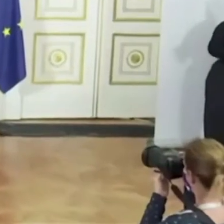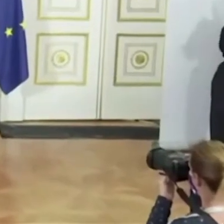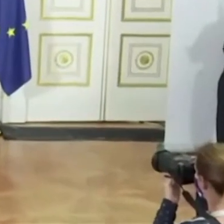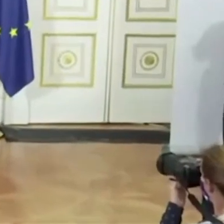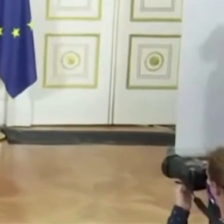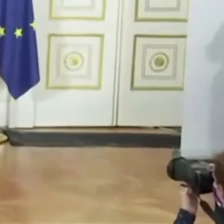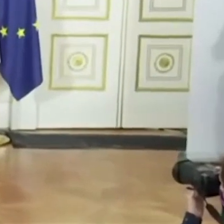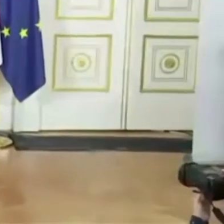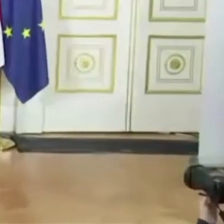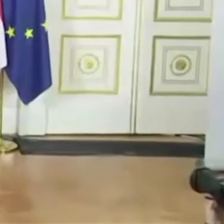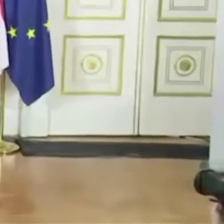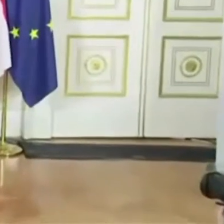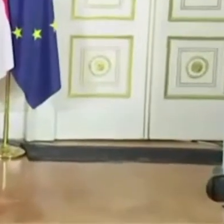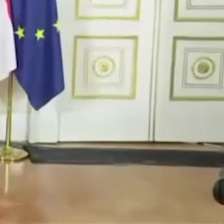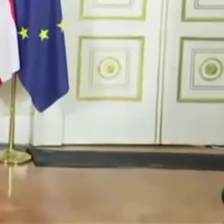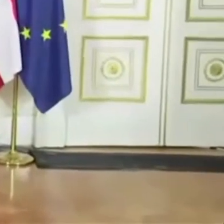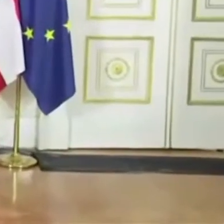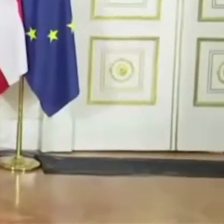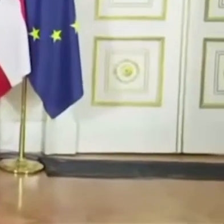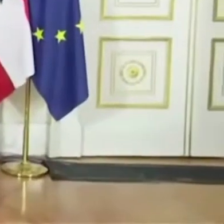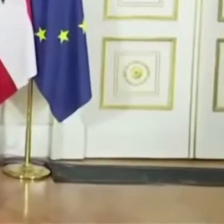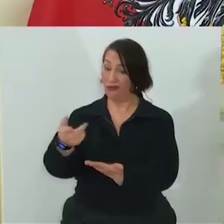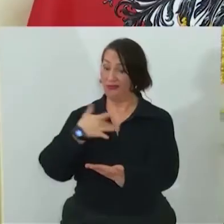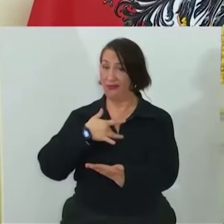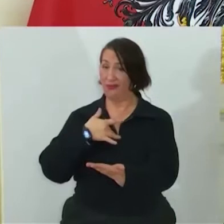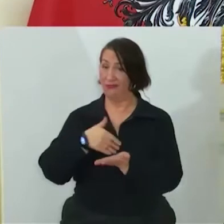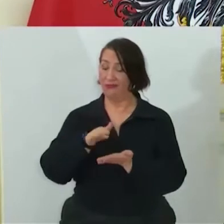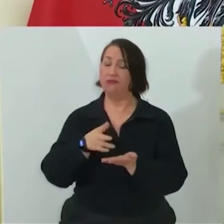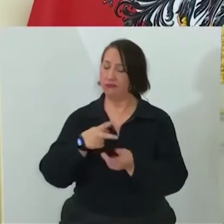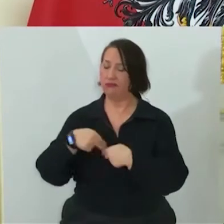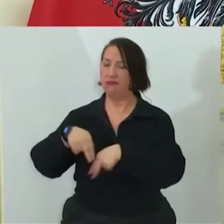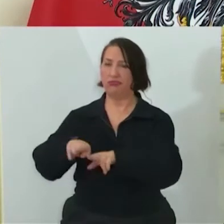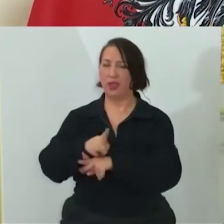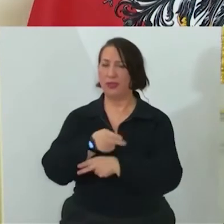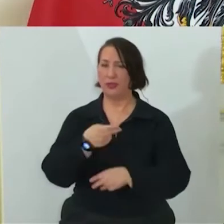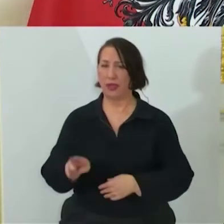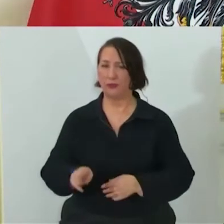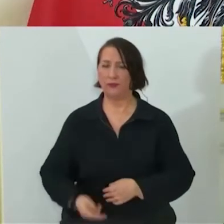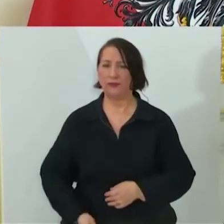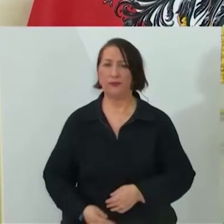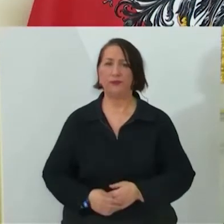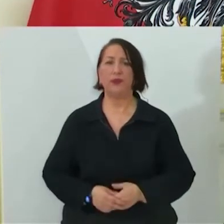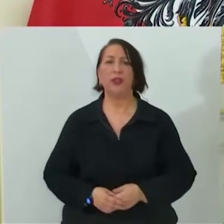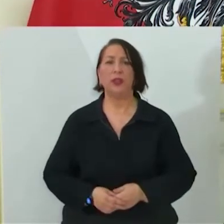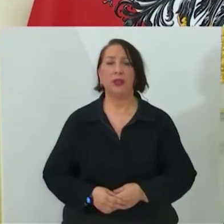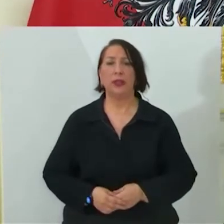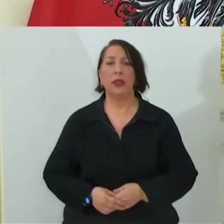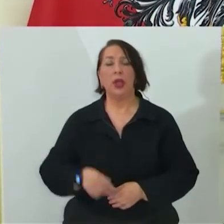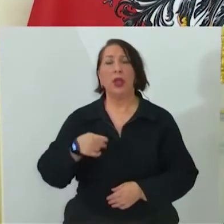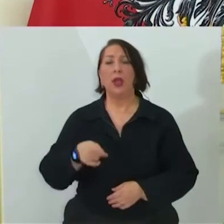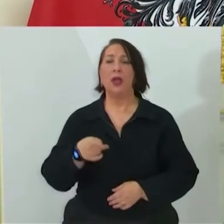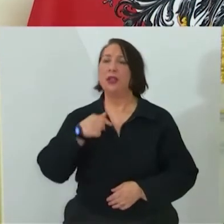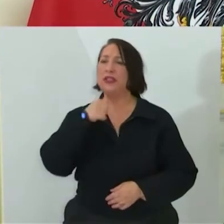Sebastian Kurz appelliert an die Bevölkerung, sich nicht spalten zu lassen. Es muss uns allen bewusst sein, dass das keine Auseinandersetzung